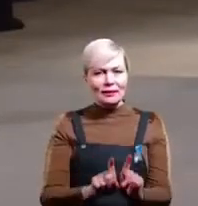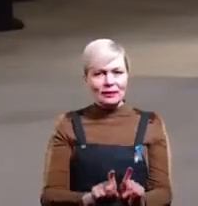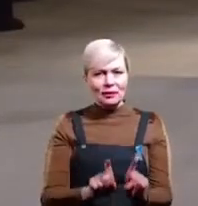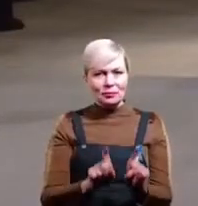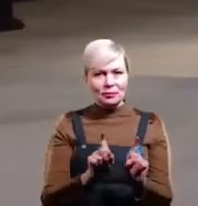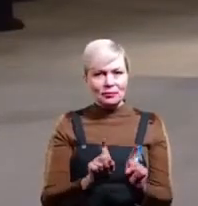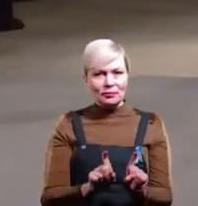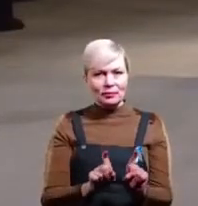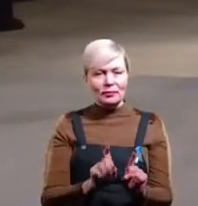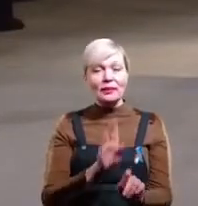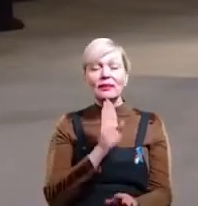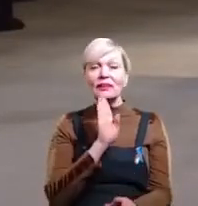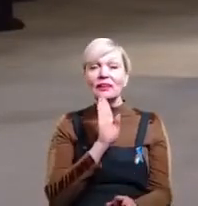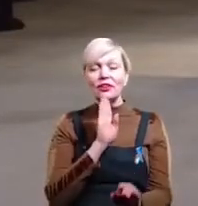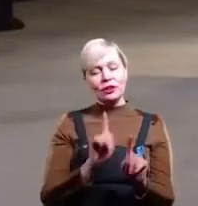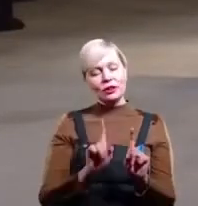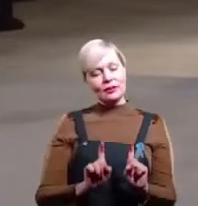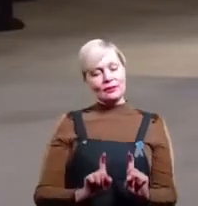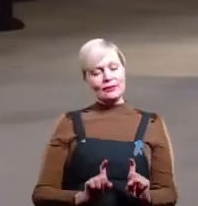девочки сидят,